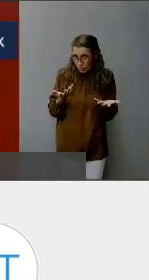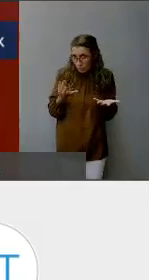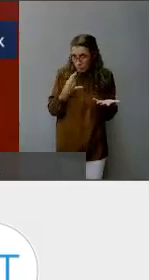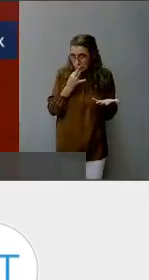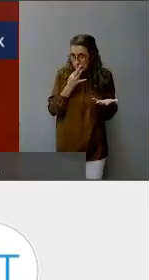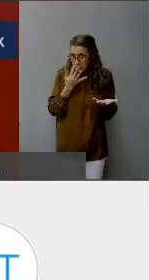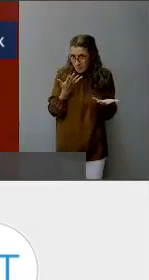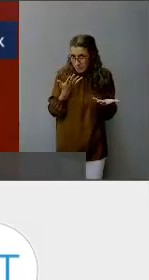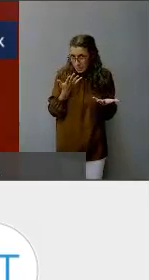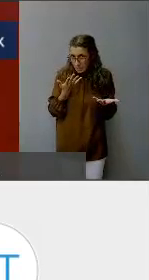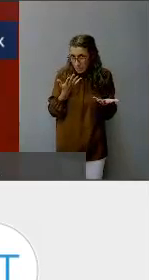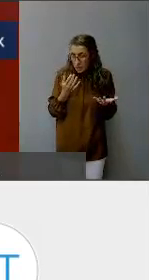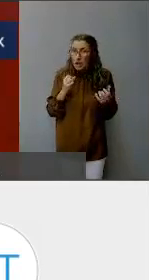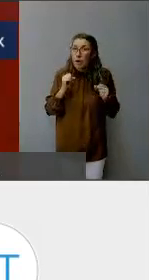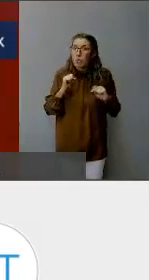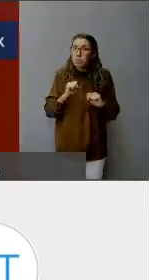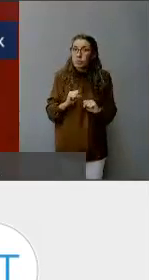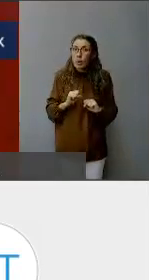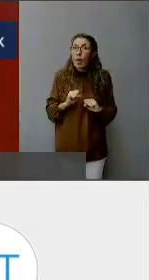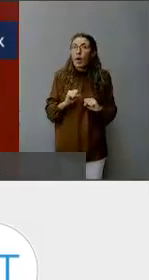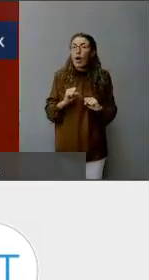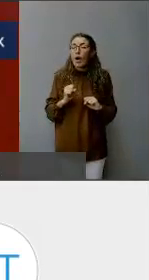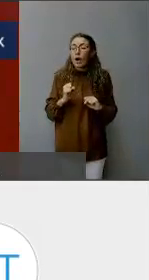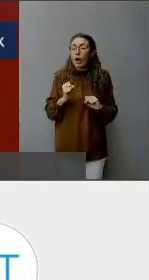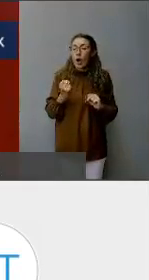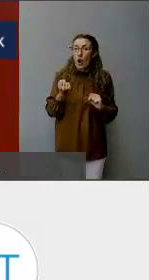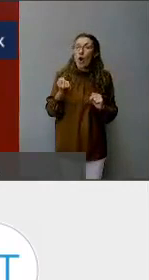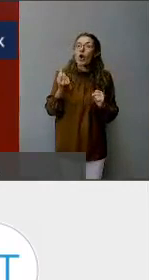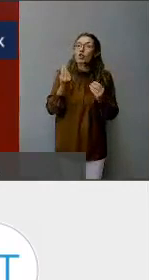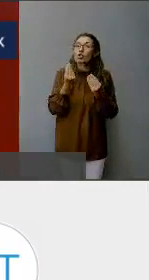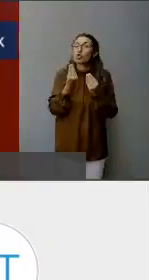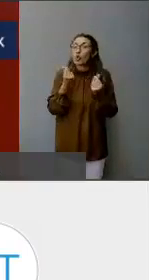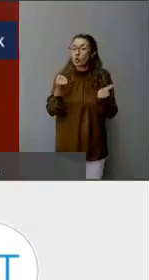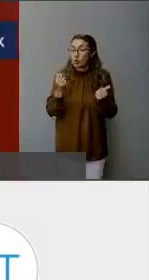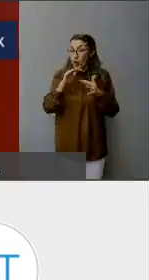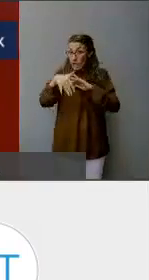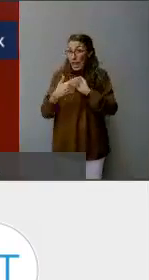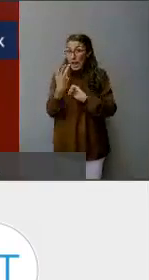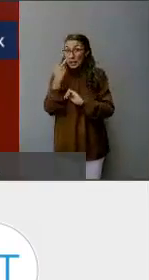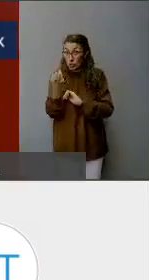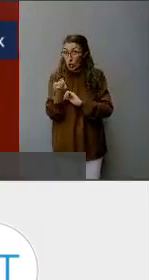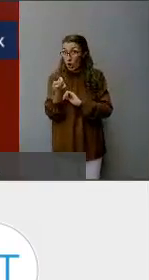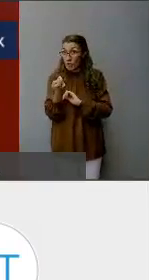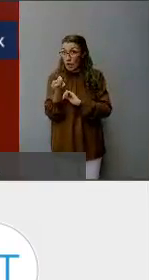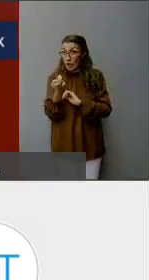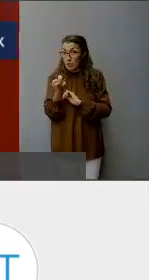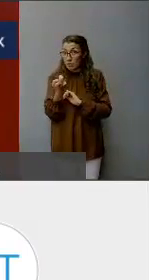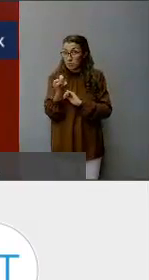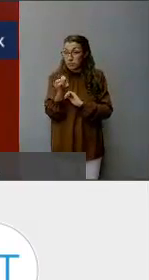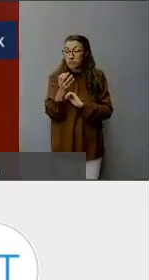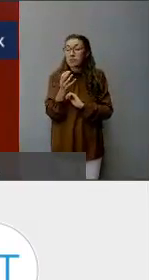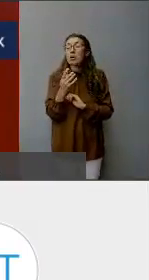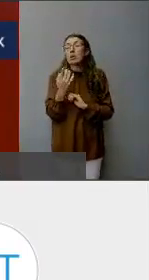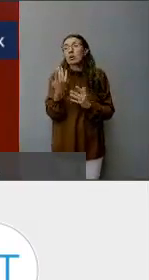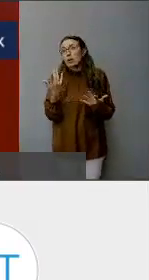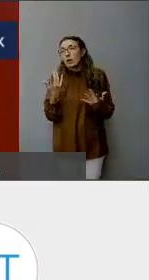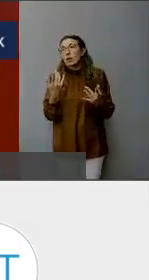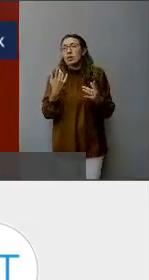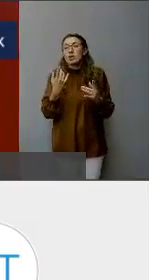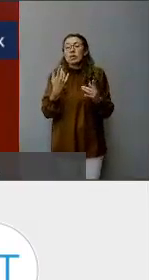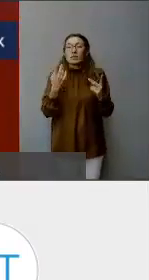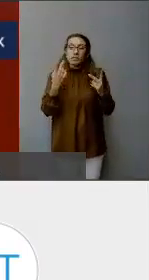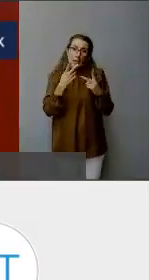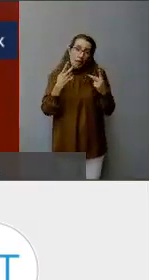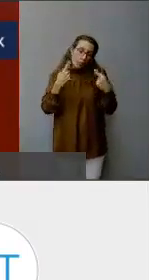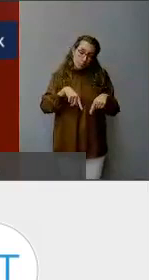trovare una nuova disciplina motivando ovviamente recente il nostro tempo poi invece in concreto e quindi non dal punto di vista formale